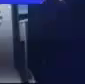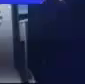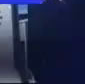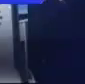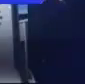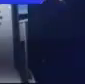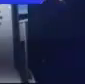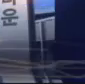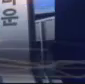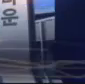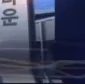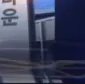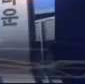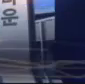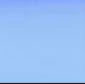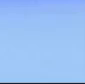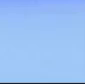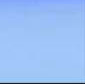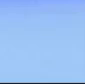아 르